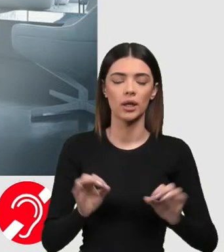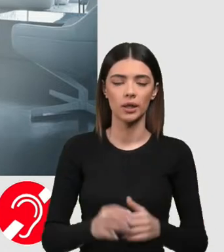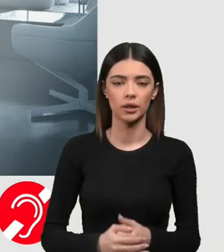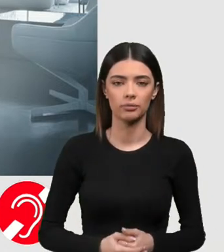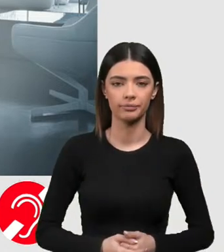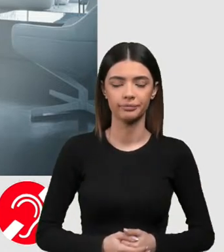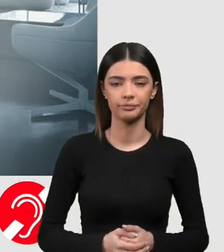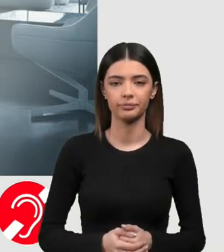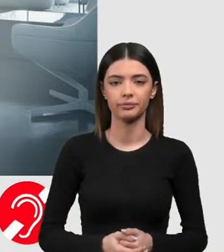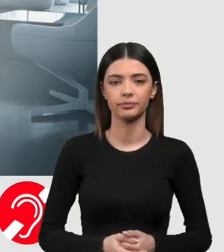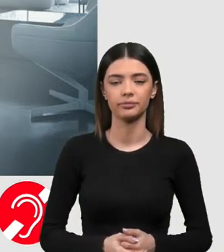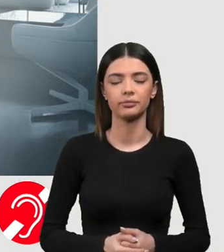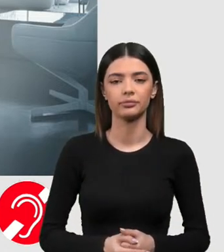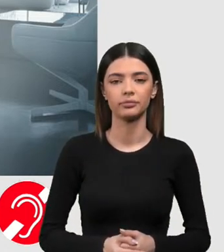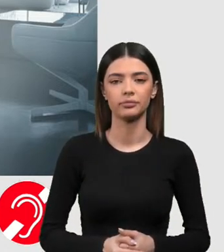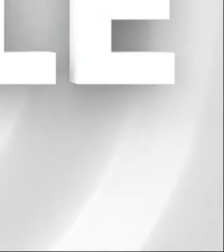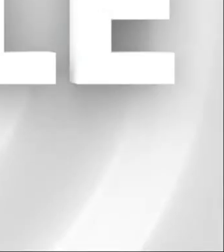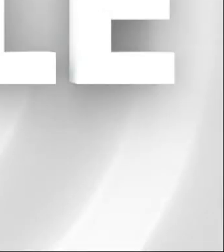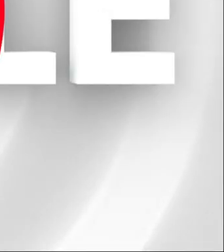futurist.